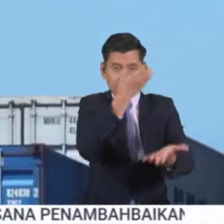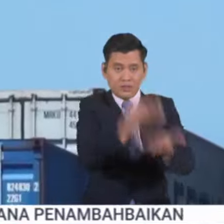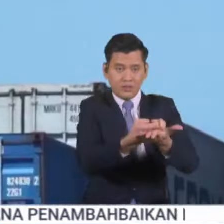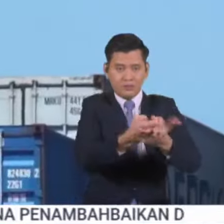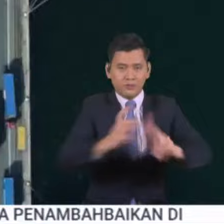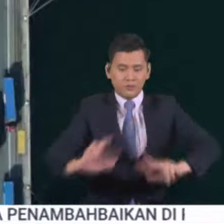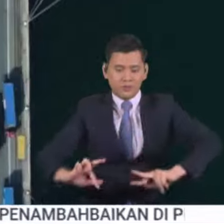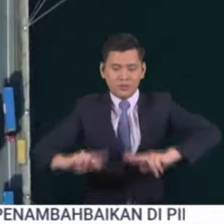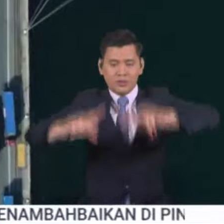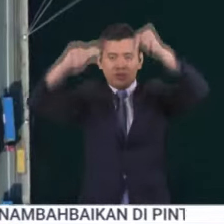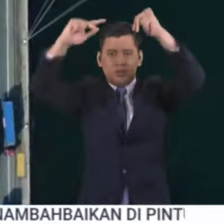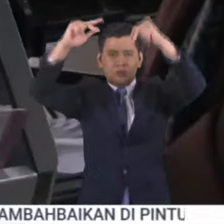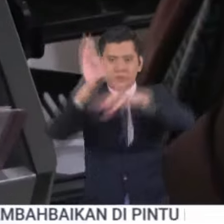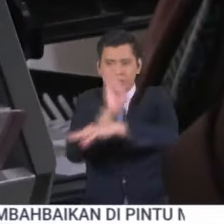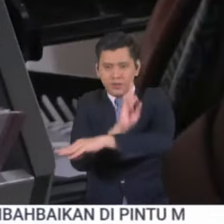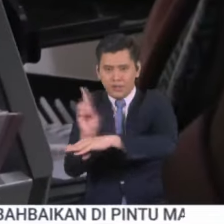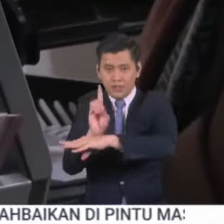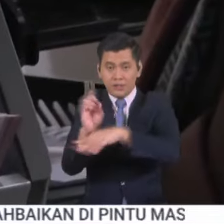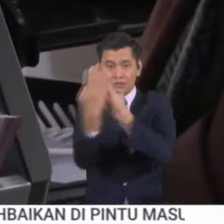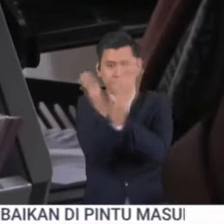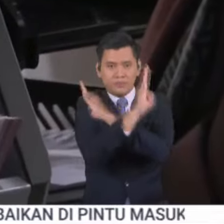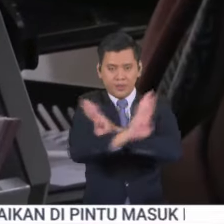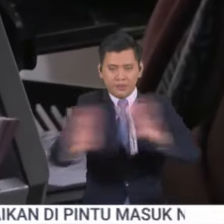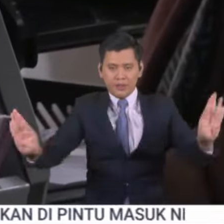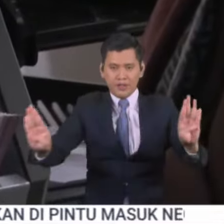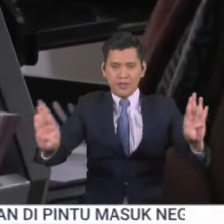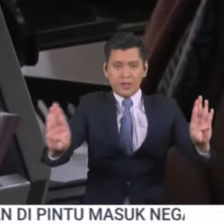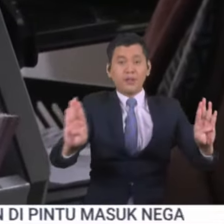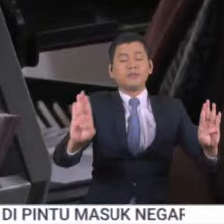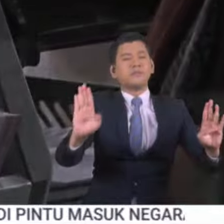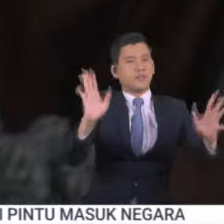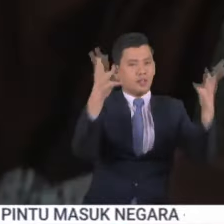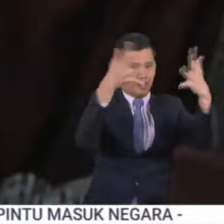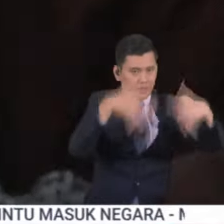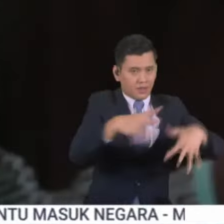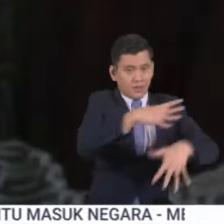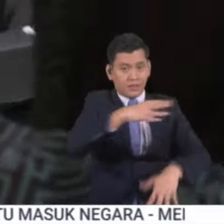perjanjian perdagangan bebas dua hala FTA antara ASEAN dan China